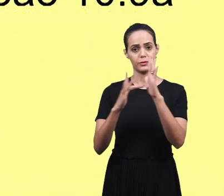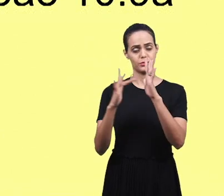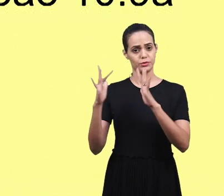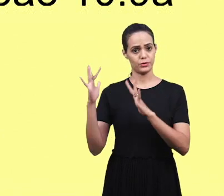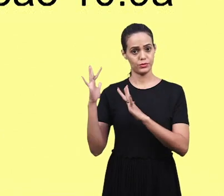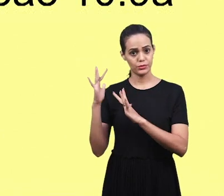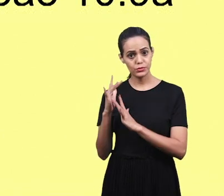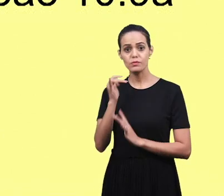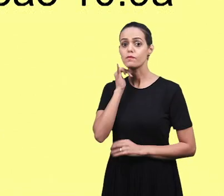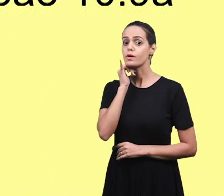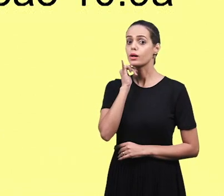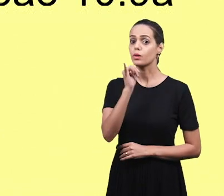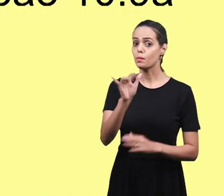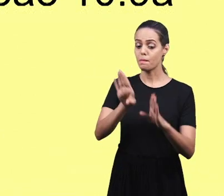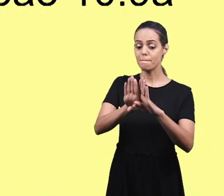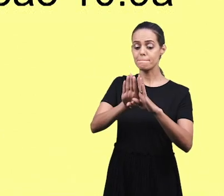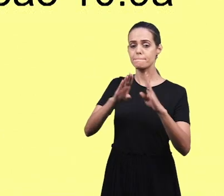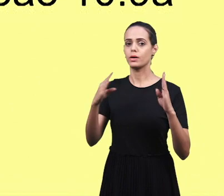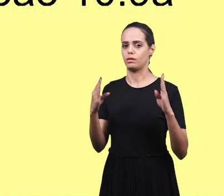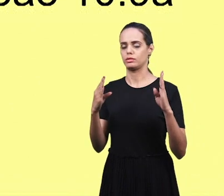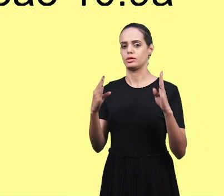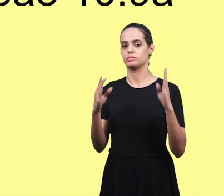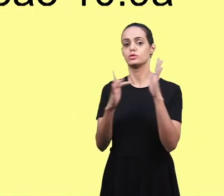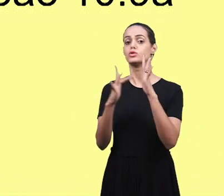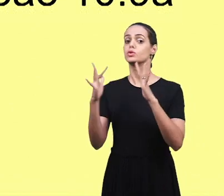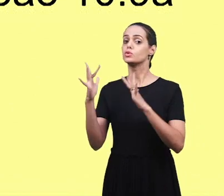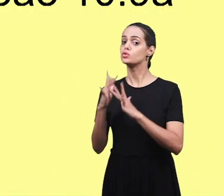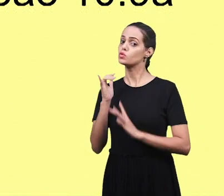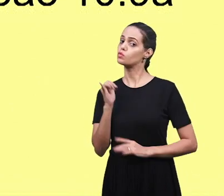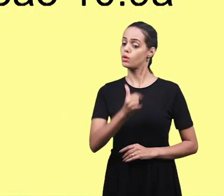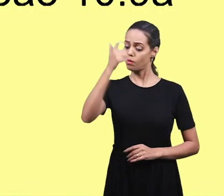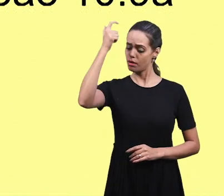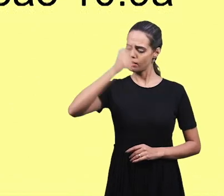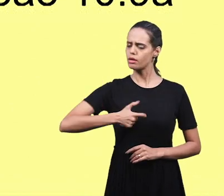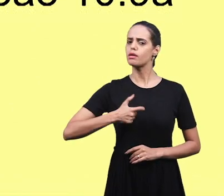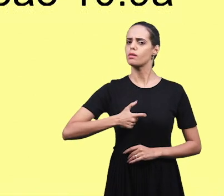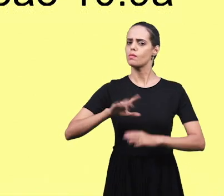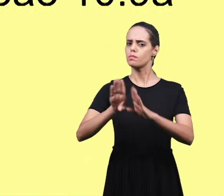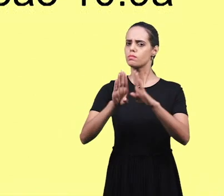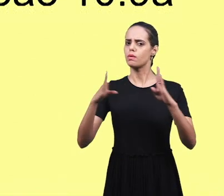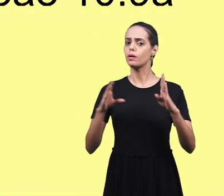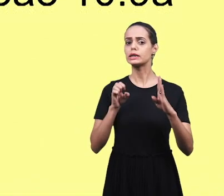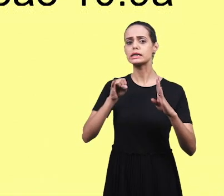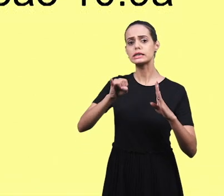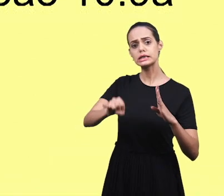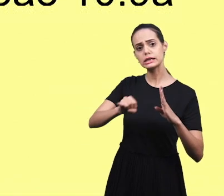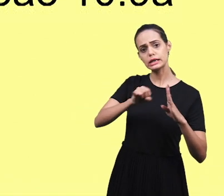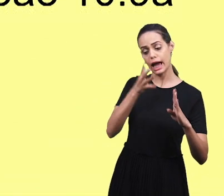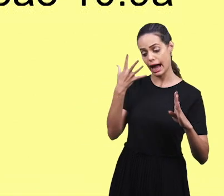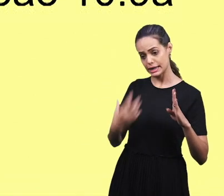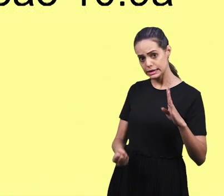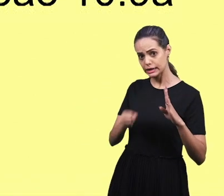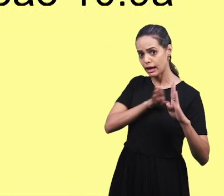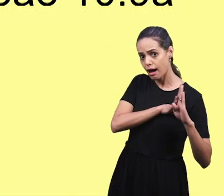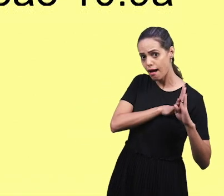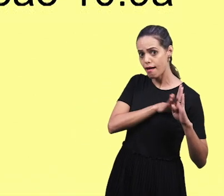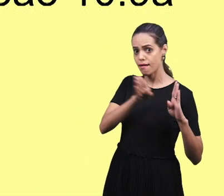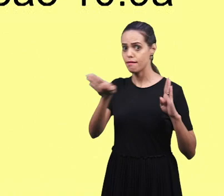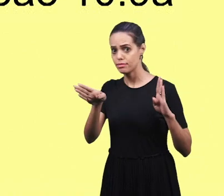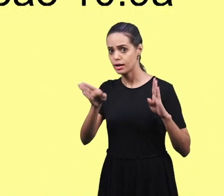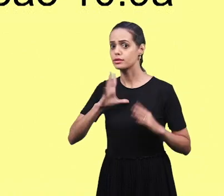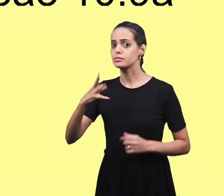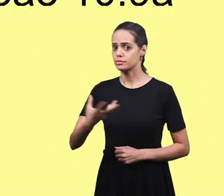Dieu. Jésus a parlé sur la porte. Jésus a dit, je suis la porte. Celui qui entre par moi